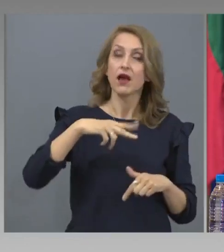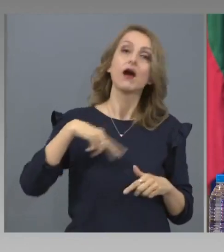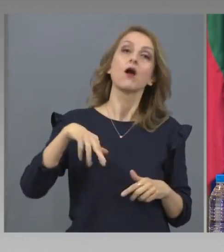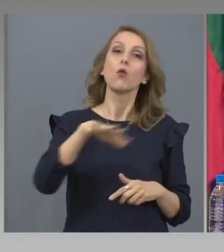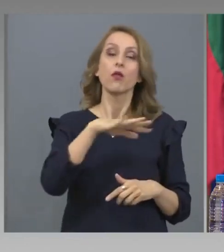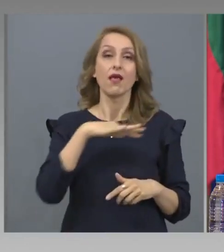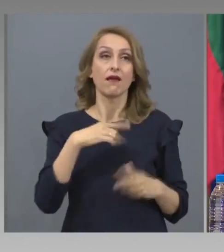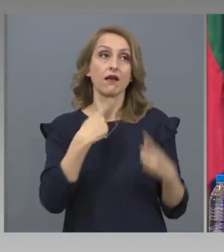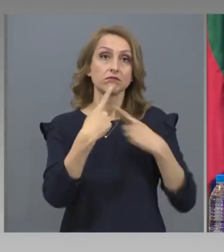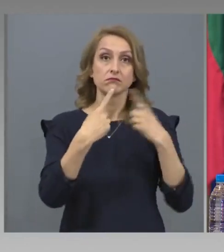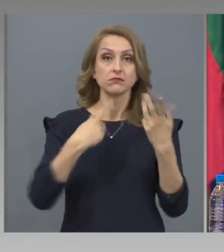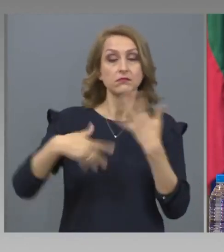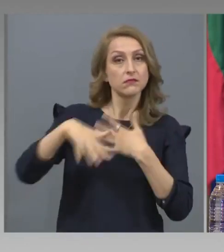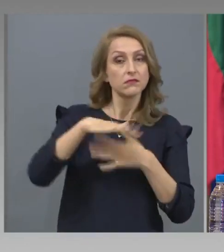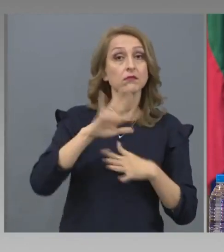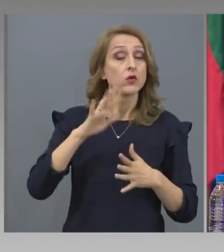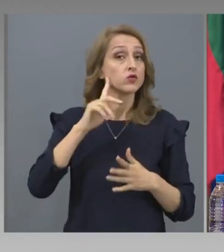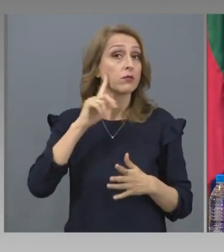проекто закон,